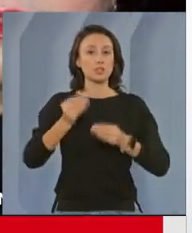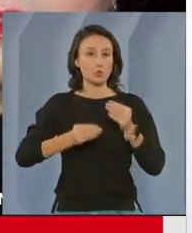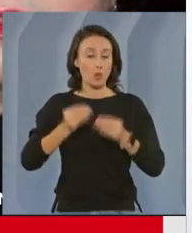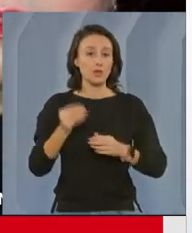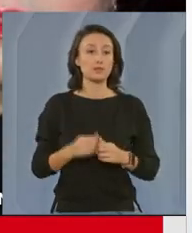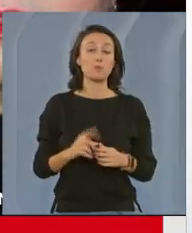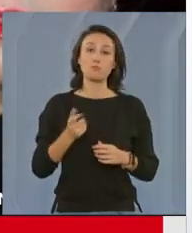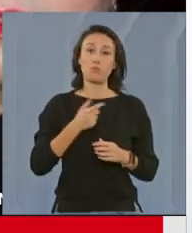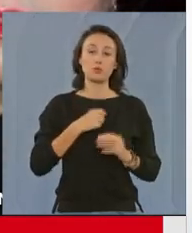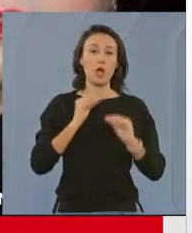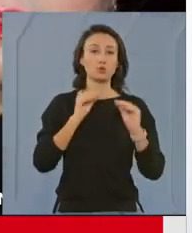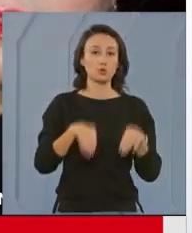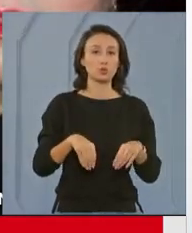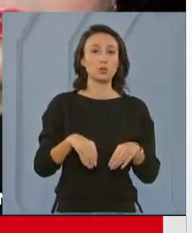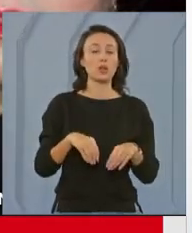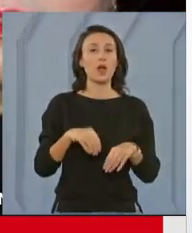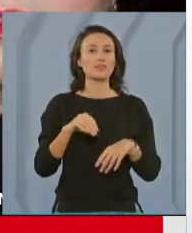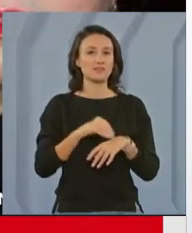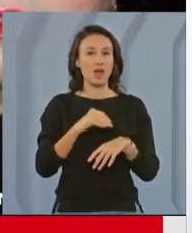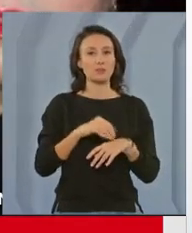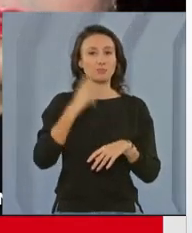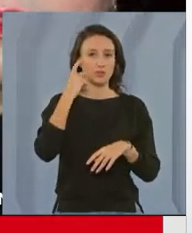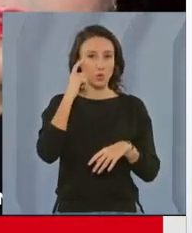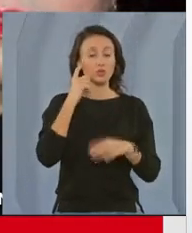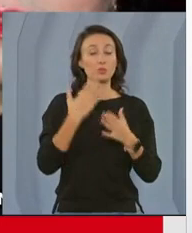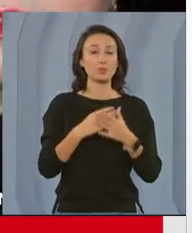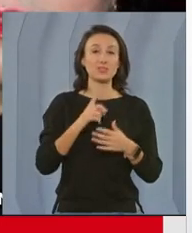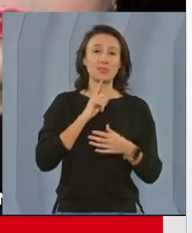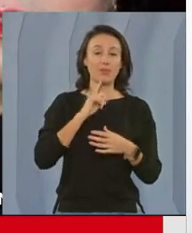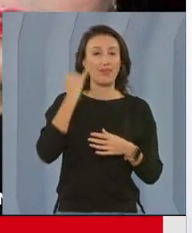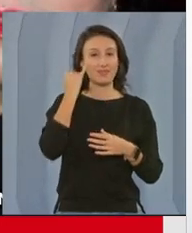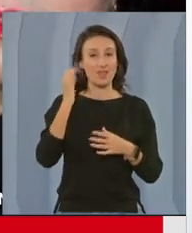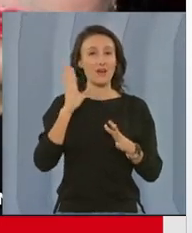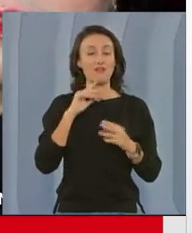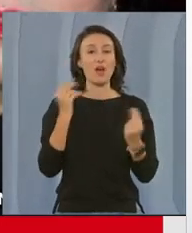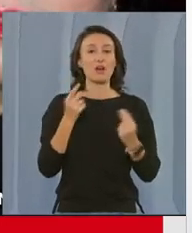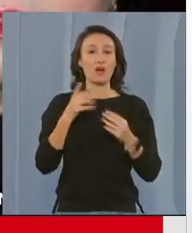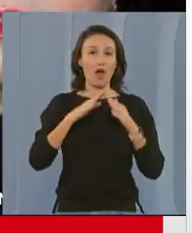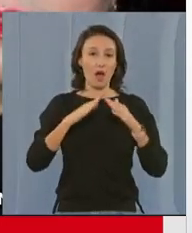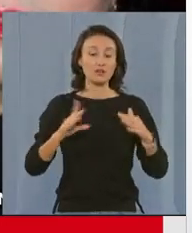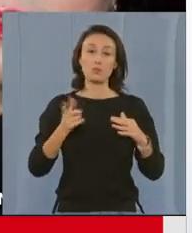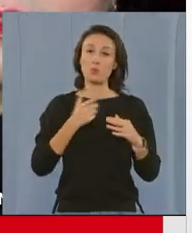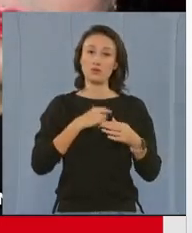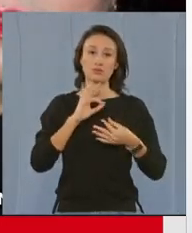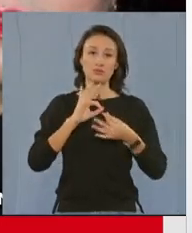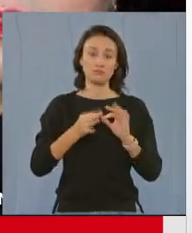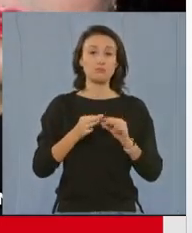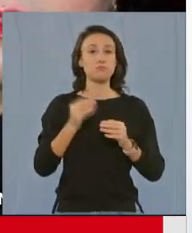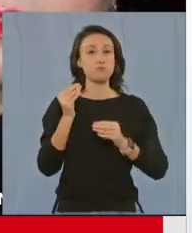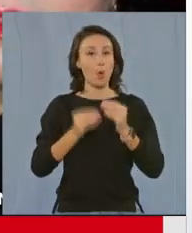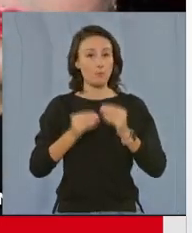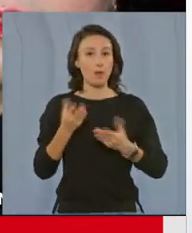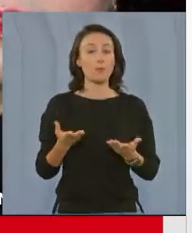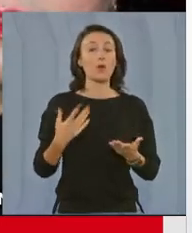situații pot să ajungă la stări psihotice, pentru că simpla idee de a avea ploșniță în casă poate să le creeze probleme, poate să le